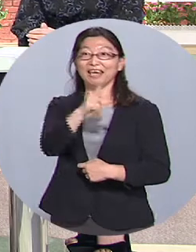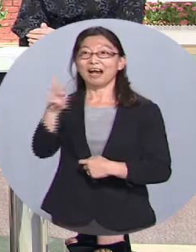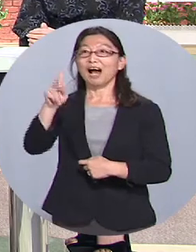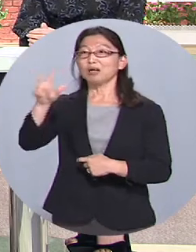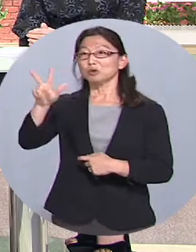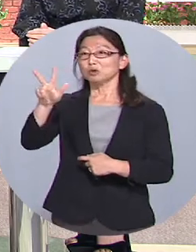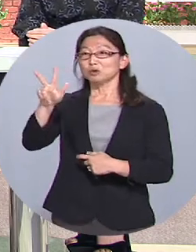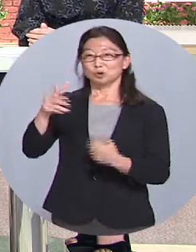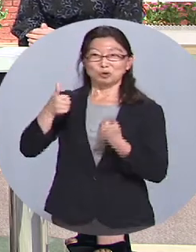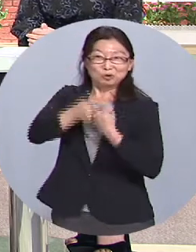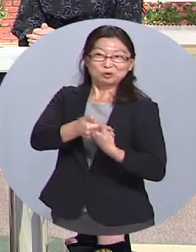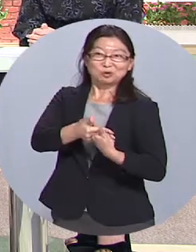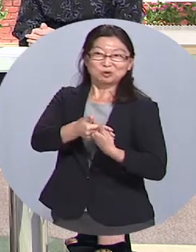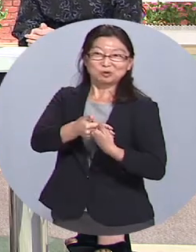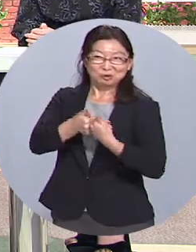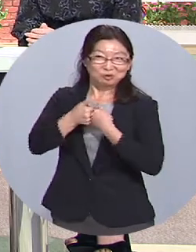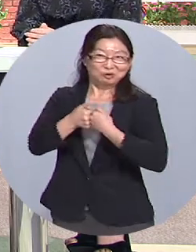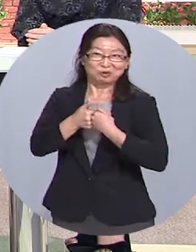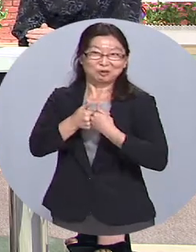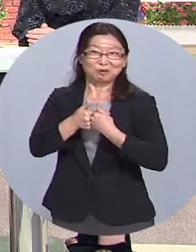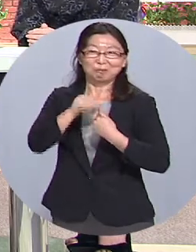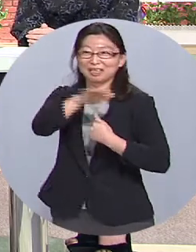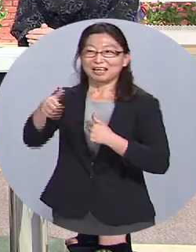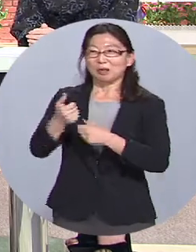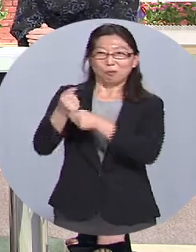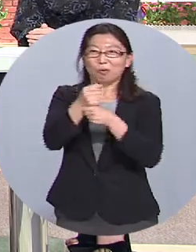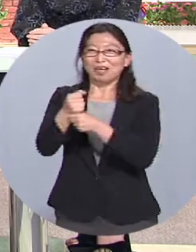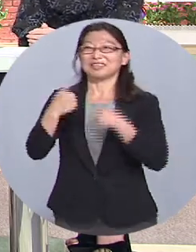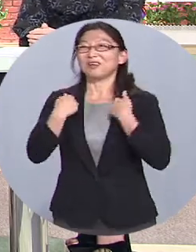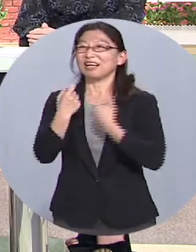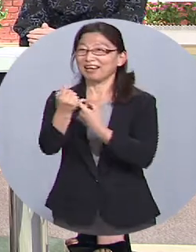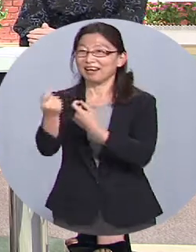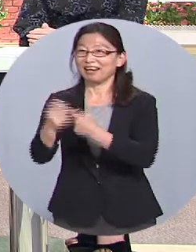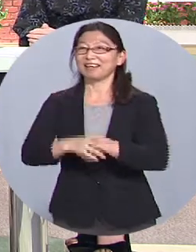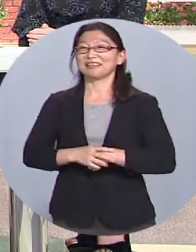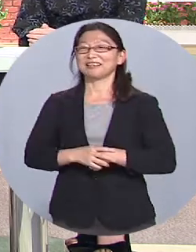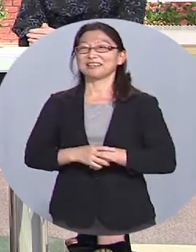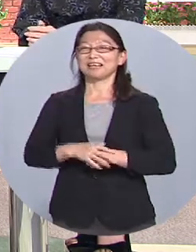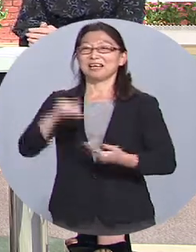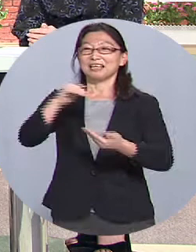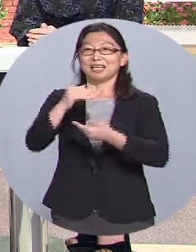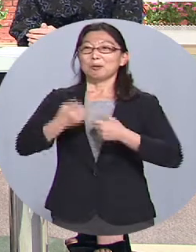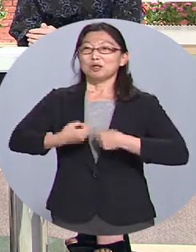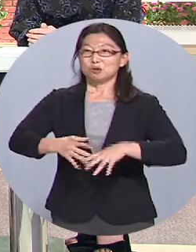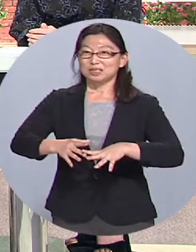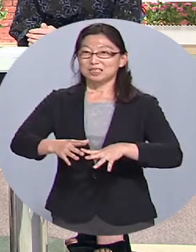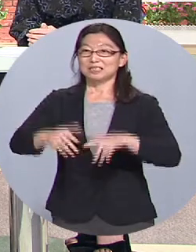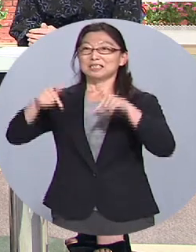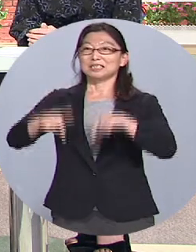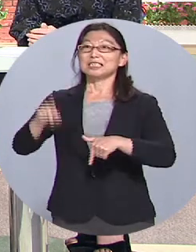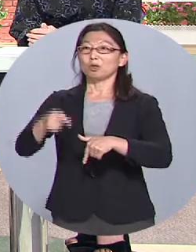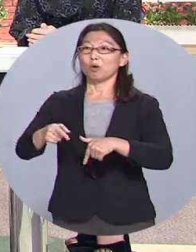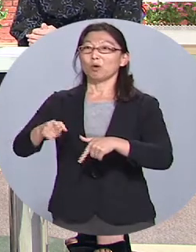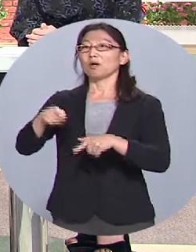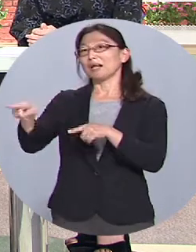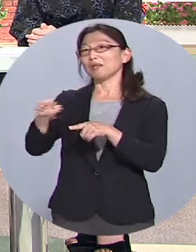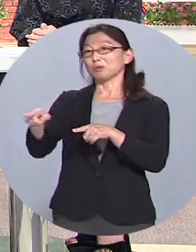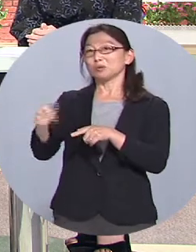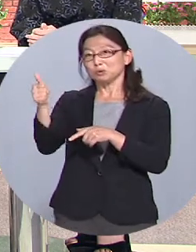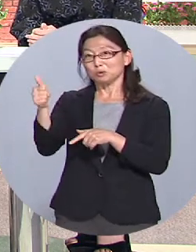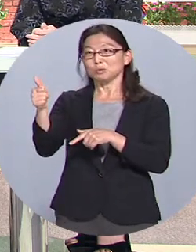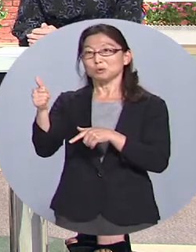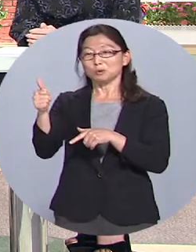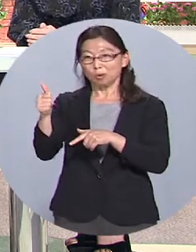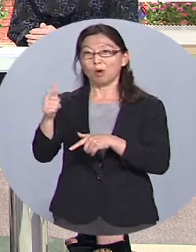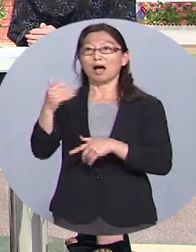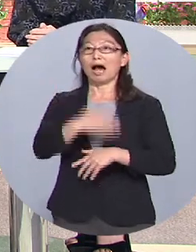よ、 これもみんなで応援しなきゃいけないですね。 応援しましょうね。 またあの、はい、埼玉出身のね、その、西野監督、うん、それから、原口さん、うん、川